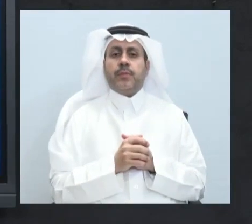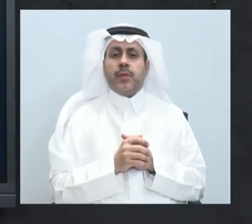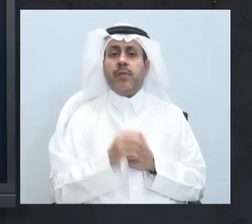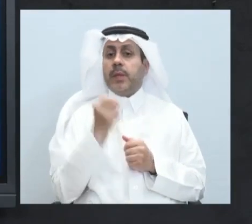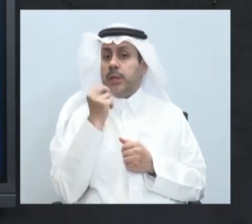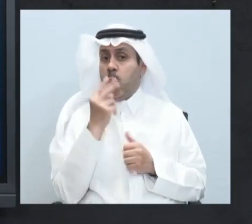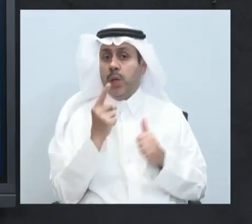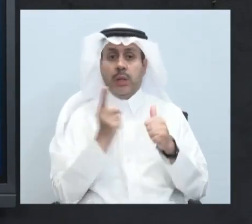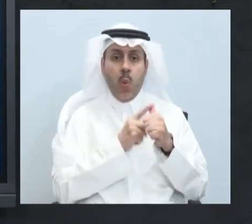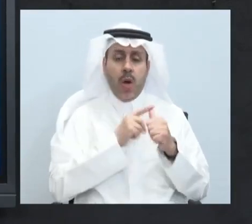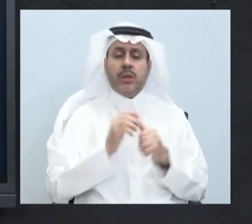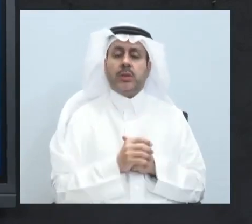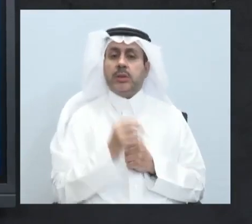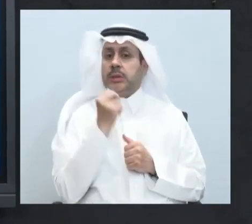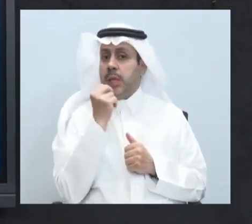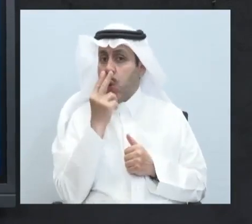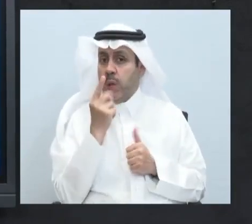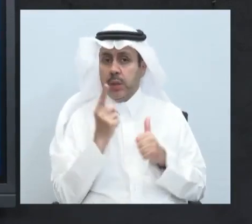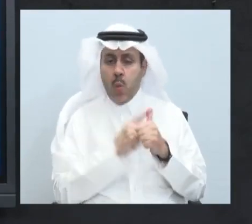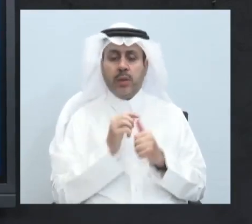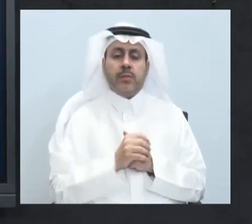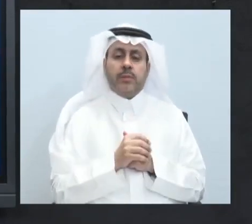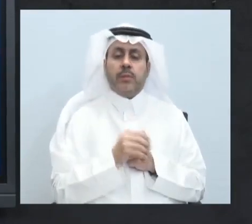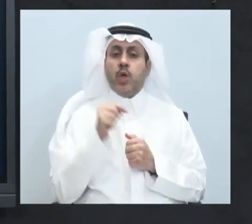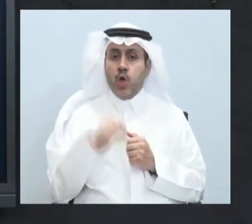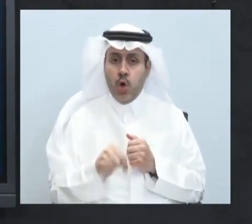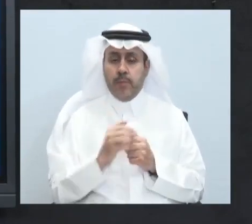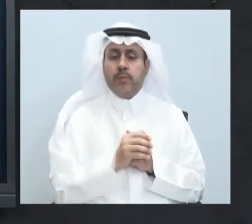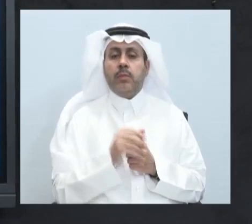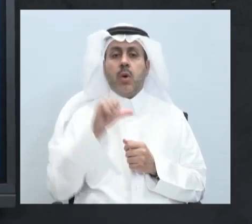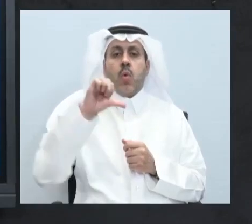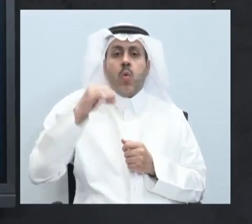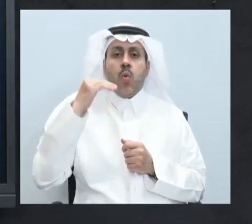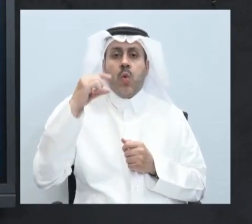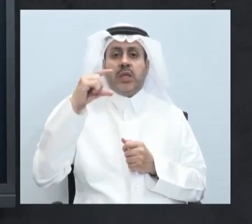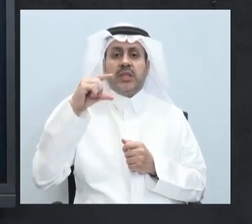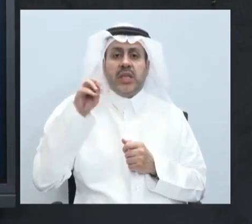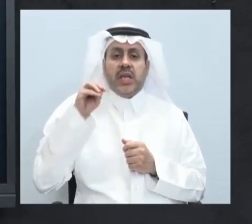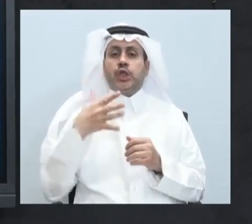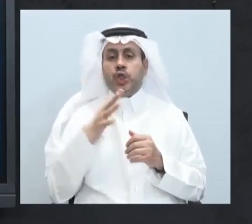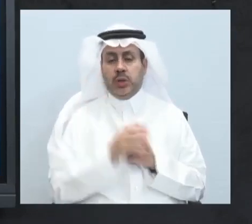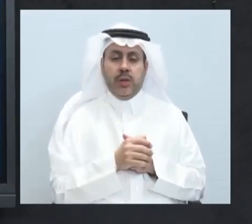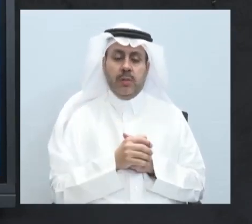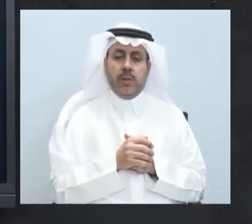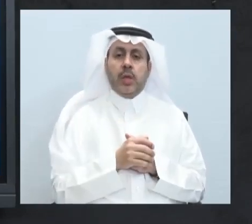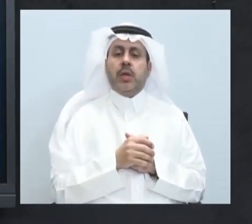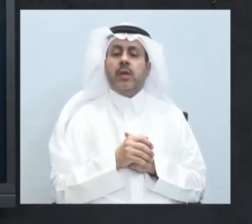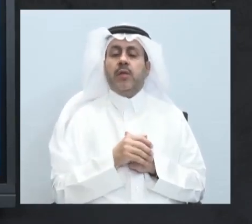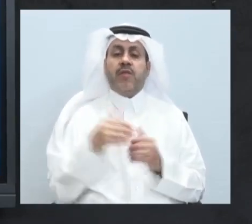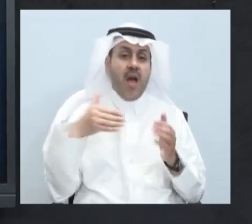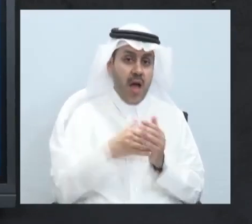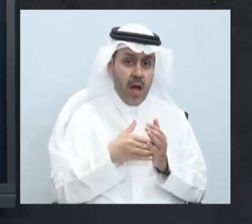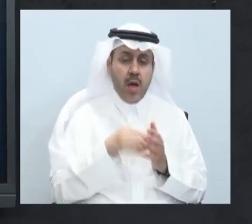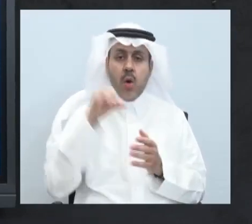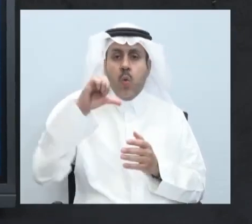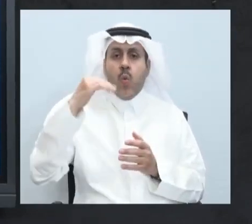واحد اهلا وسهلا بكم اليوم معنا باذن الله وحده جديده وهي اخر وحده سندرسها في هذه الماده